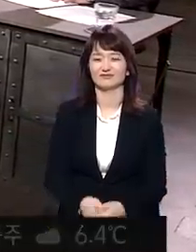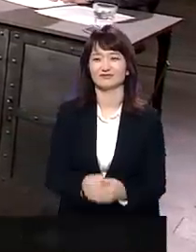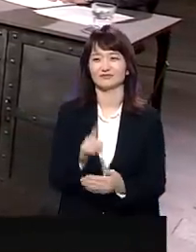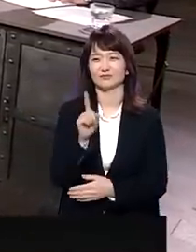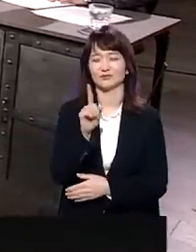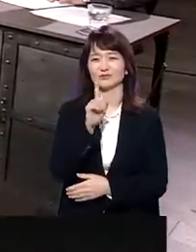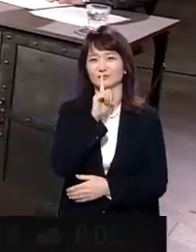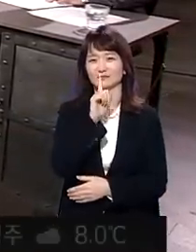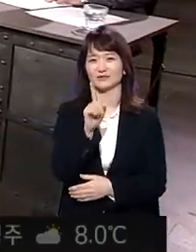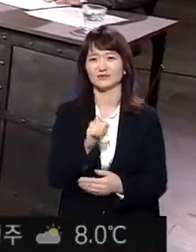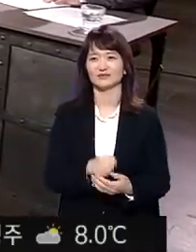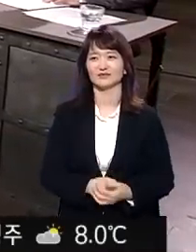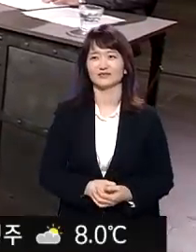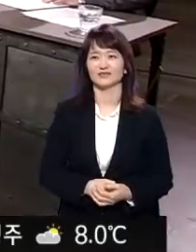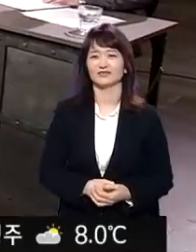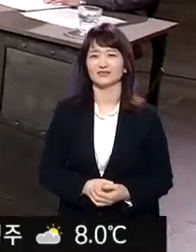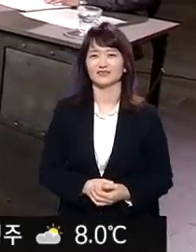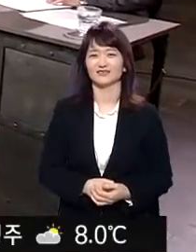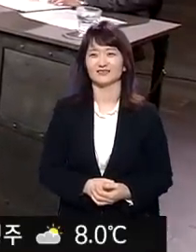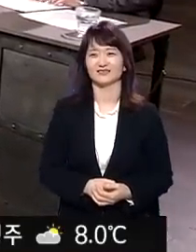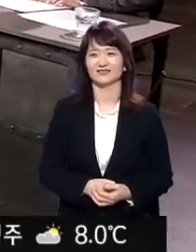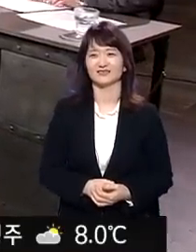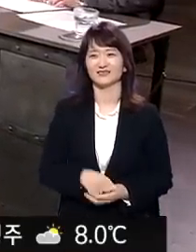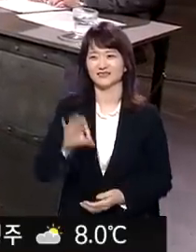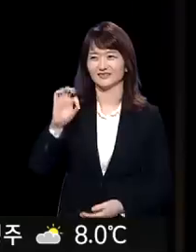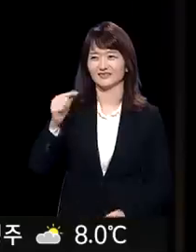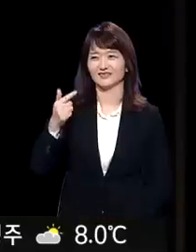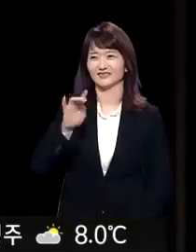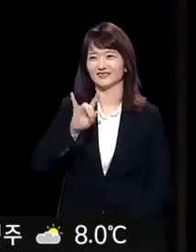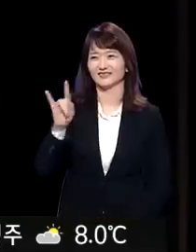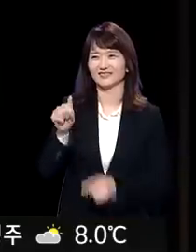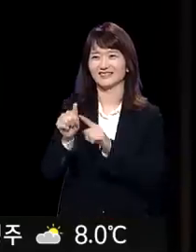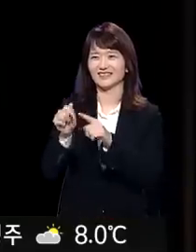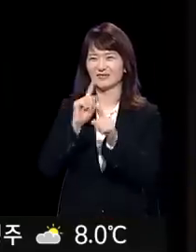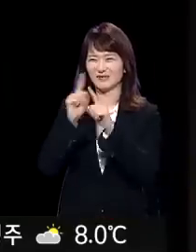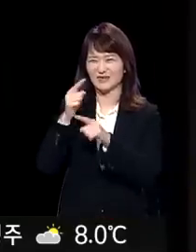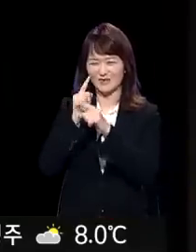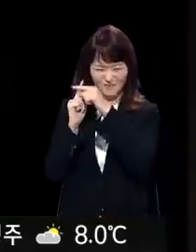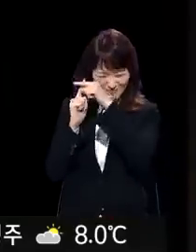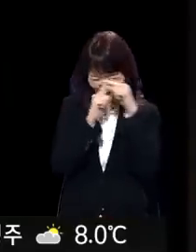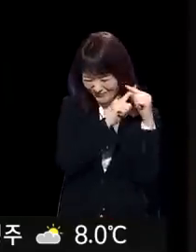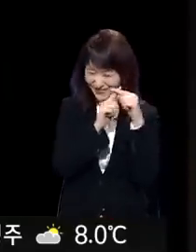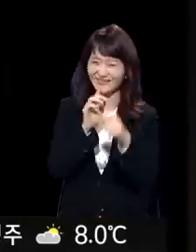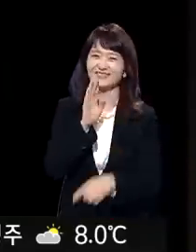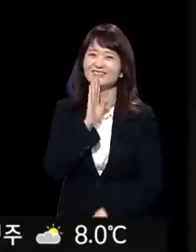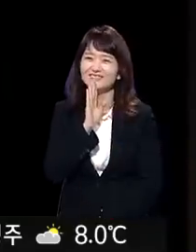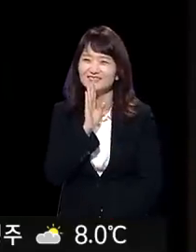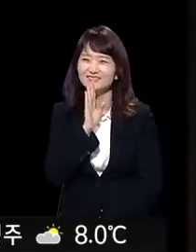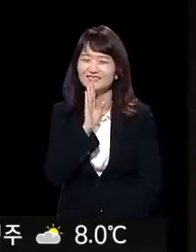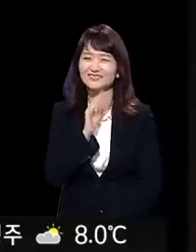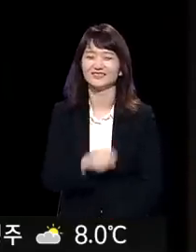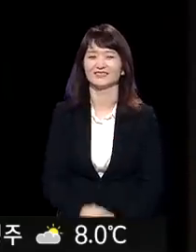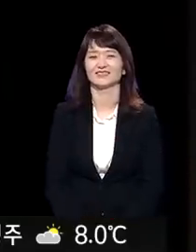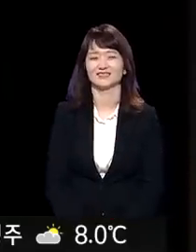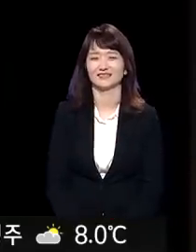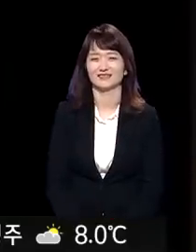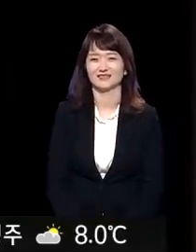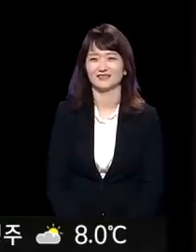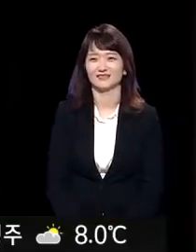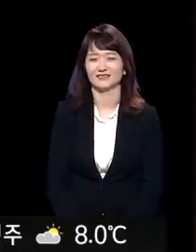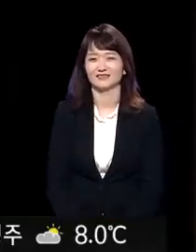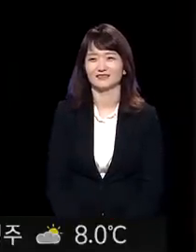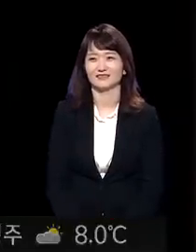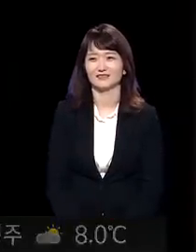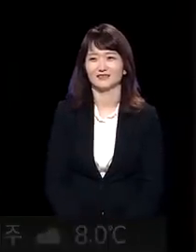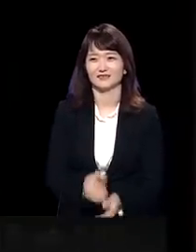주고 계세요. 네. 그런데 송은표 님은 은배 오빠 말씀이 무조건 맞음이라고 말씀을 해 주셨고요. 들어보시지도 않고. 예, 다롱